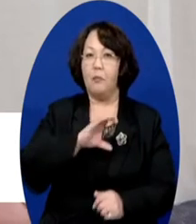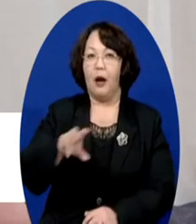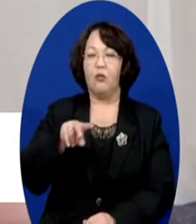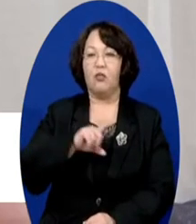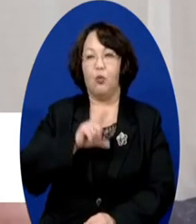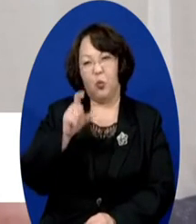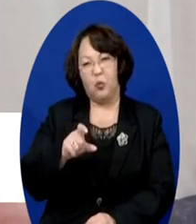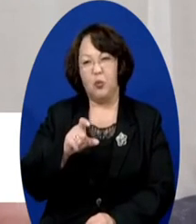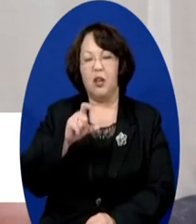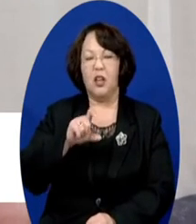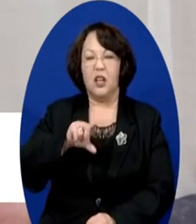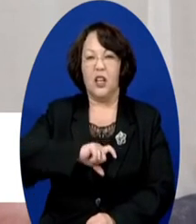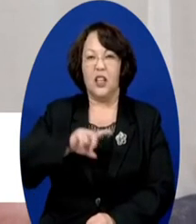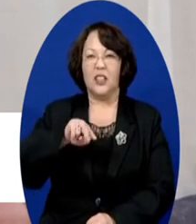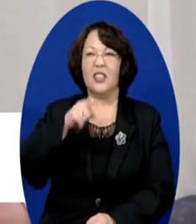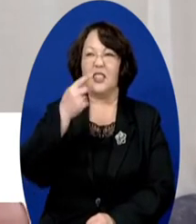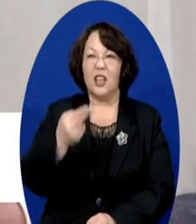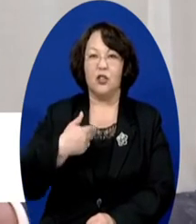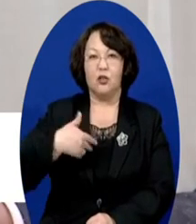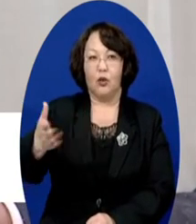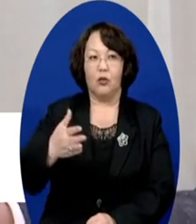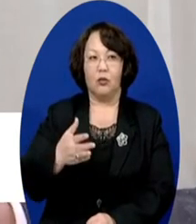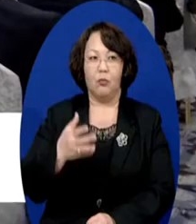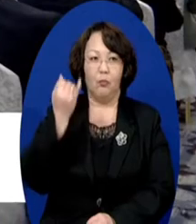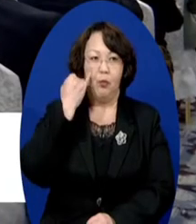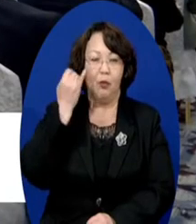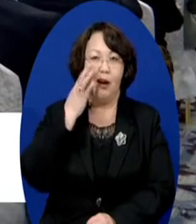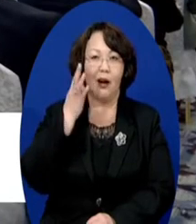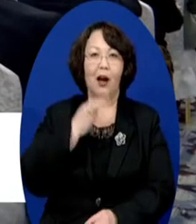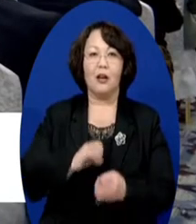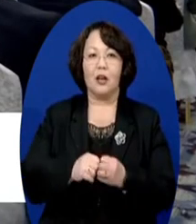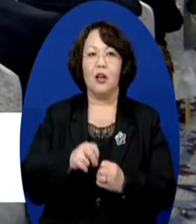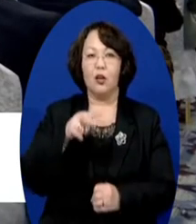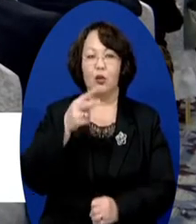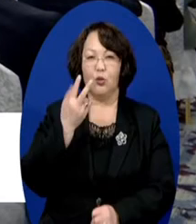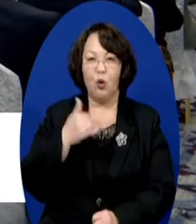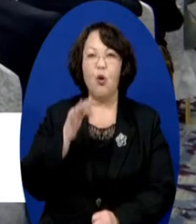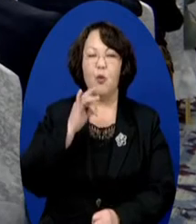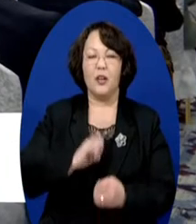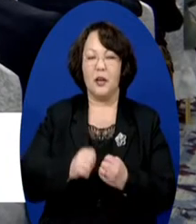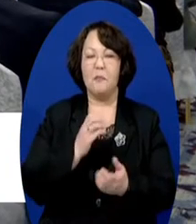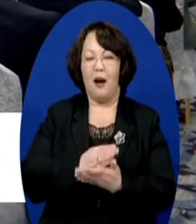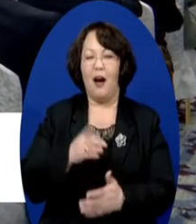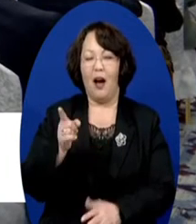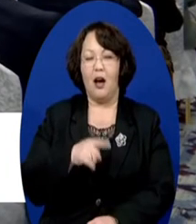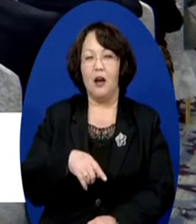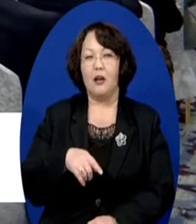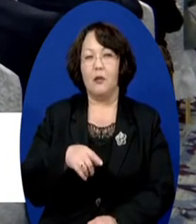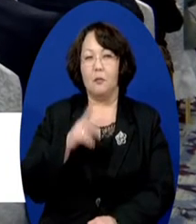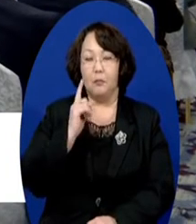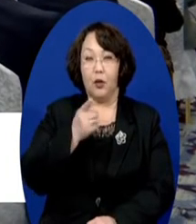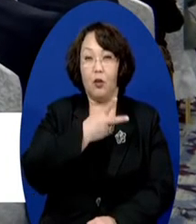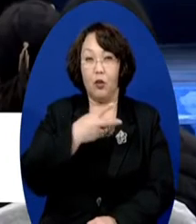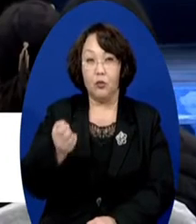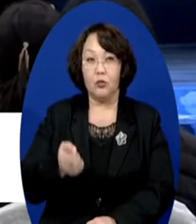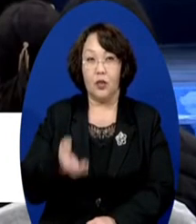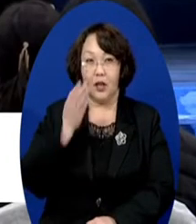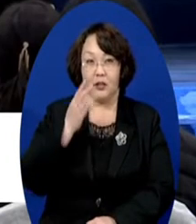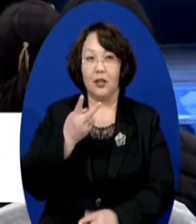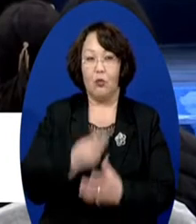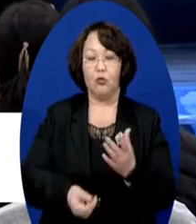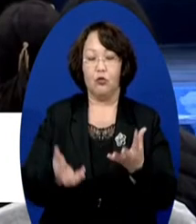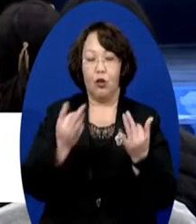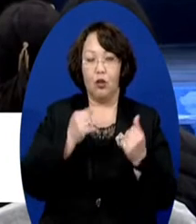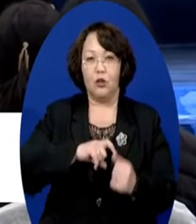бараг болгосон маягаар логот хийх маягийн тийм юмнууд байгаа даахгүй. Өнөөдөр манай улсад давхарцсан тоогоор 1200 гаруй зөвшөөрөл олгож